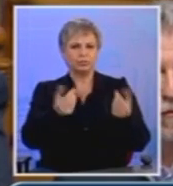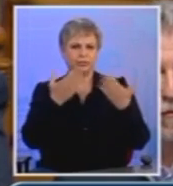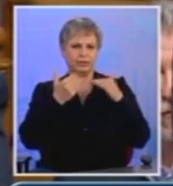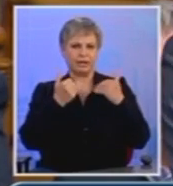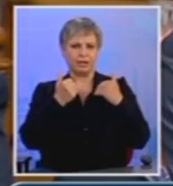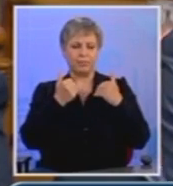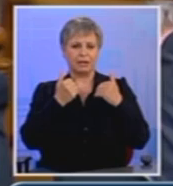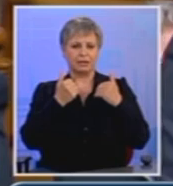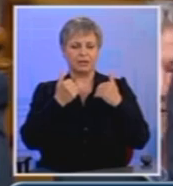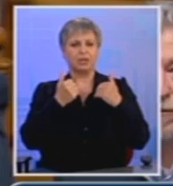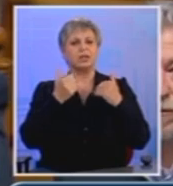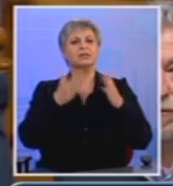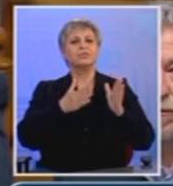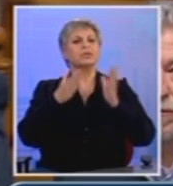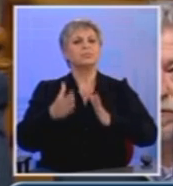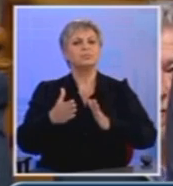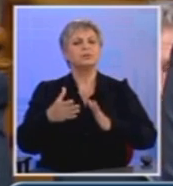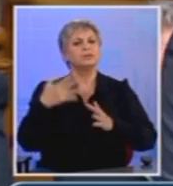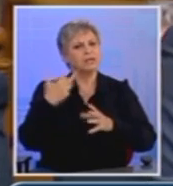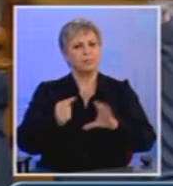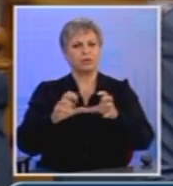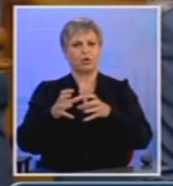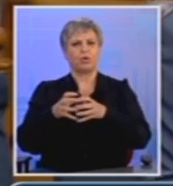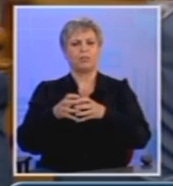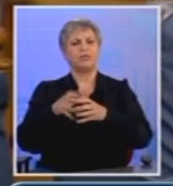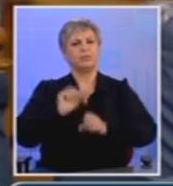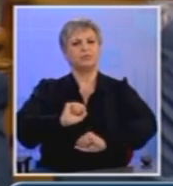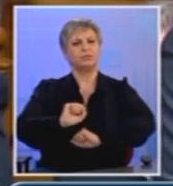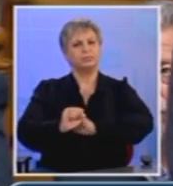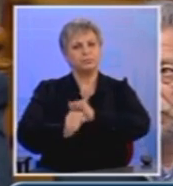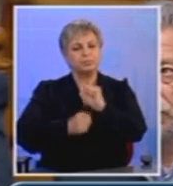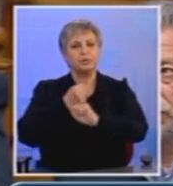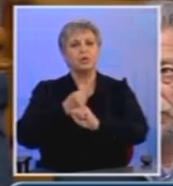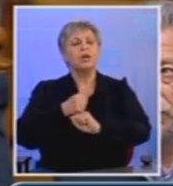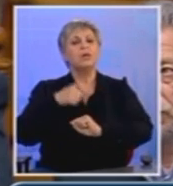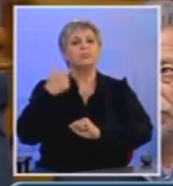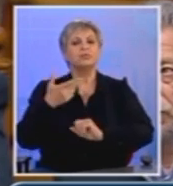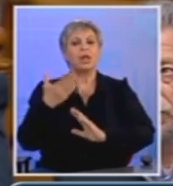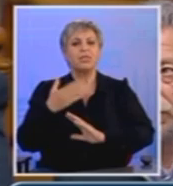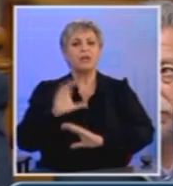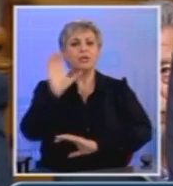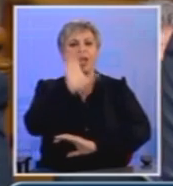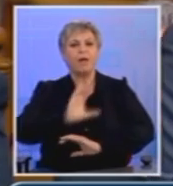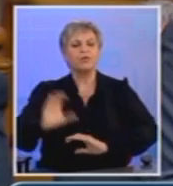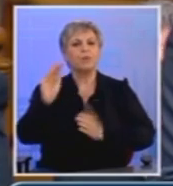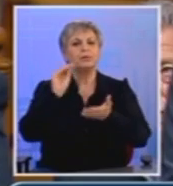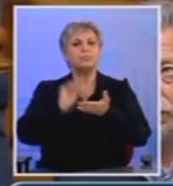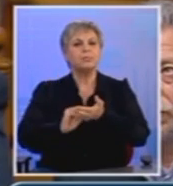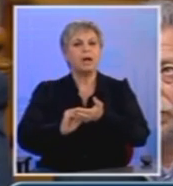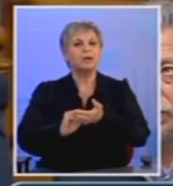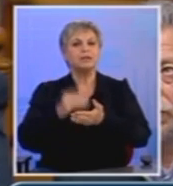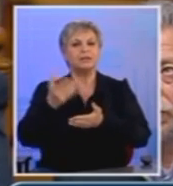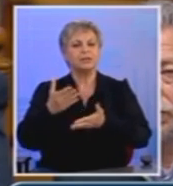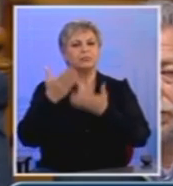εκείνες οι οποίες αγωνίζονται προκειμένου να επιστρέψει η ευρώπη στις ιδρυτικές της αξίες στην αξία της